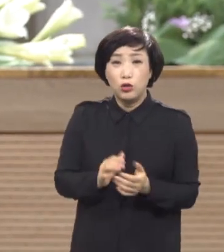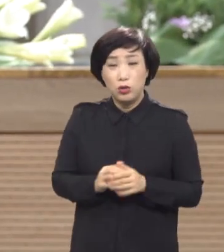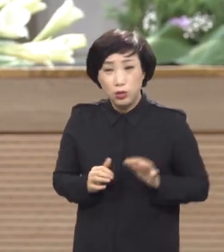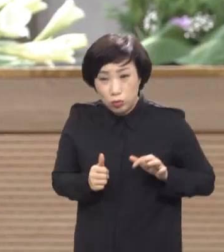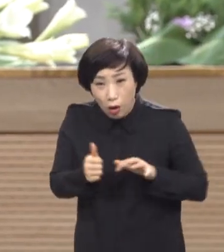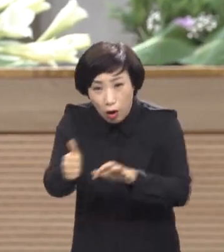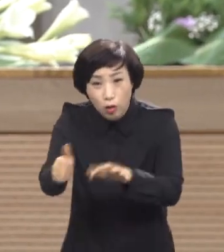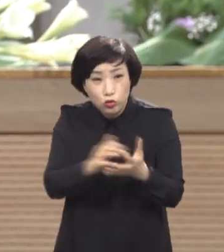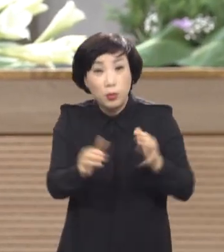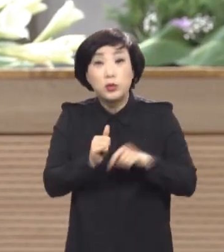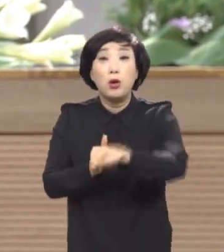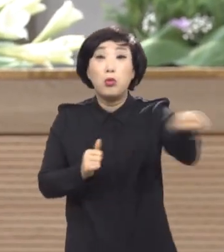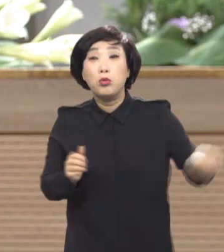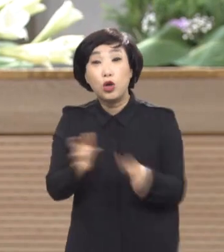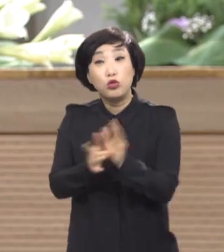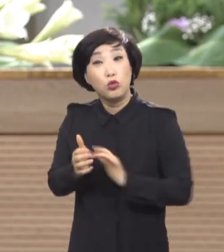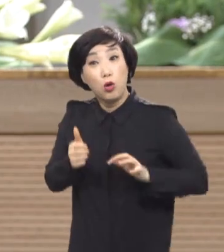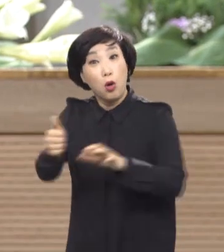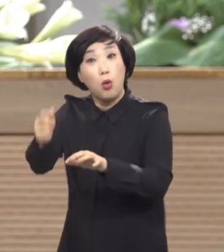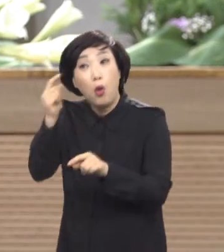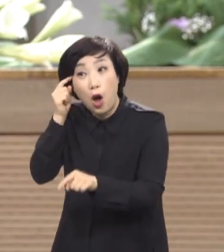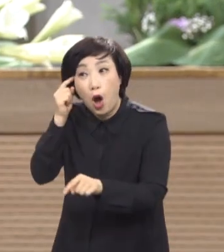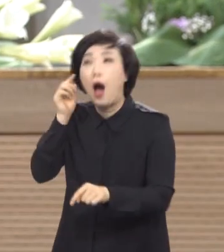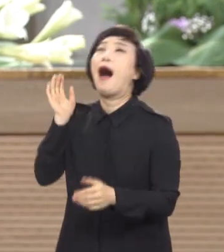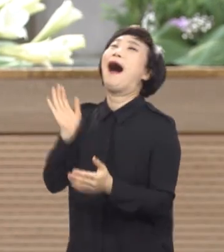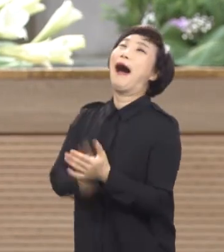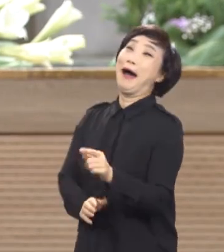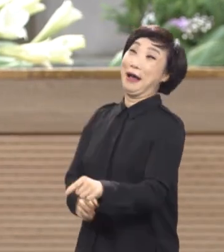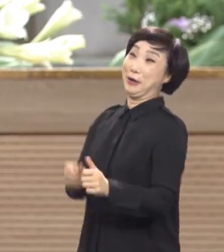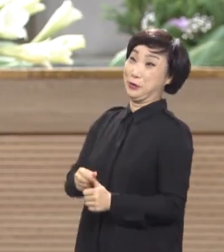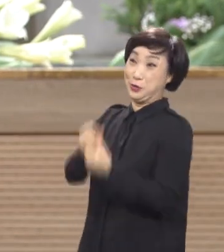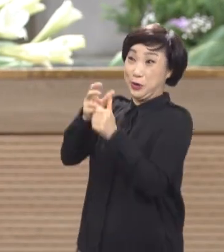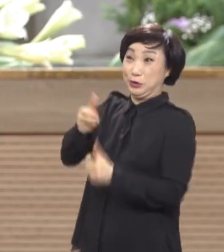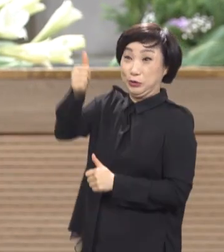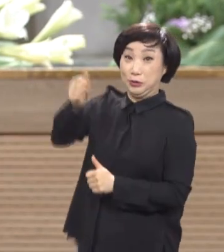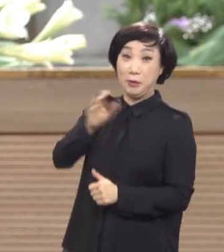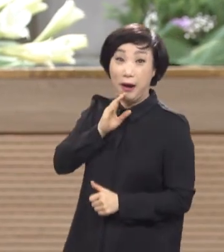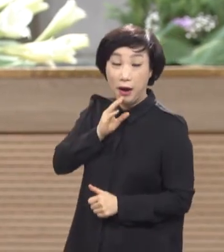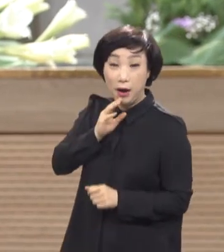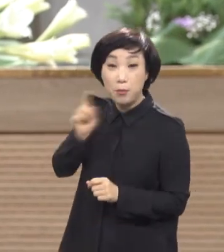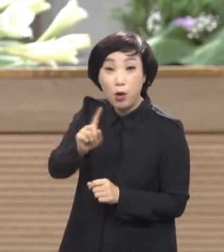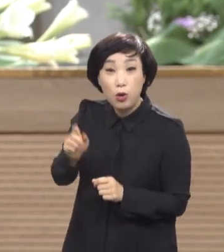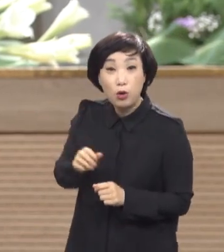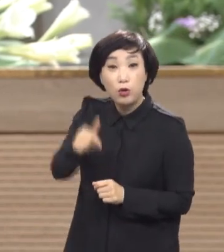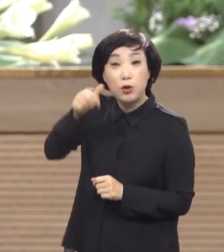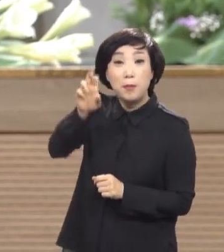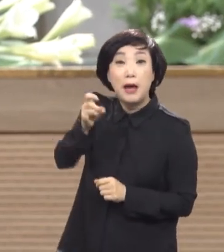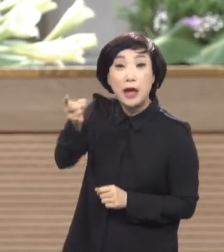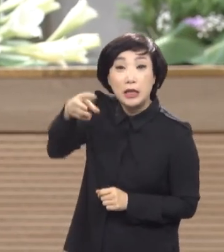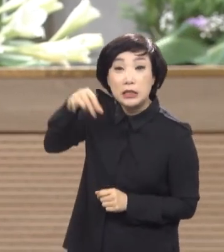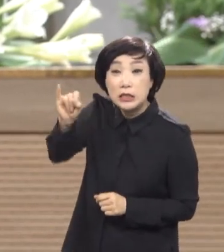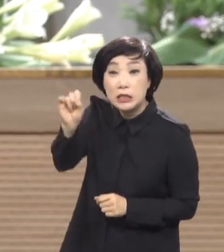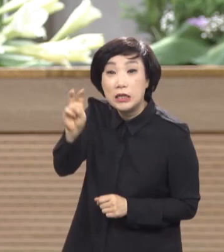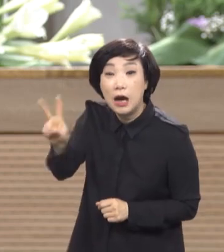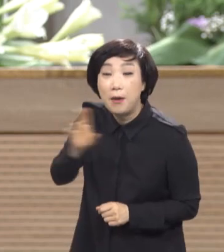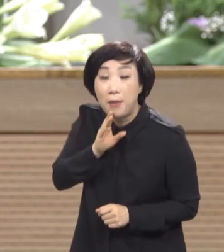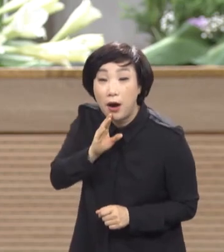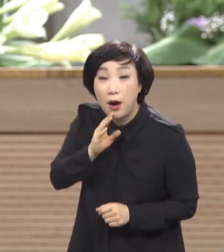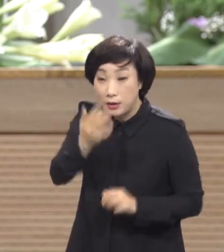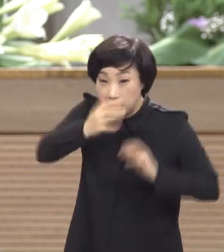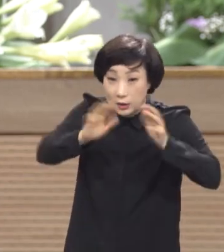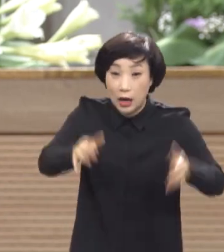예수를 왜 쫓았는가 저분이 메시아다 무슨 메시아냐 이스라엘을 세계적으로